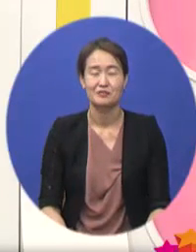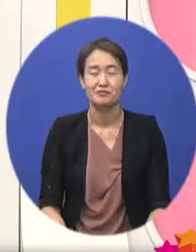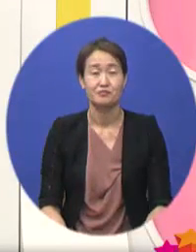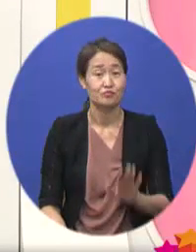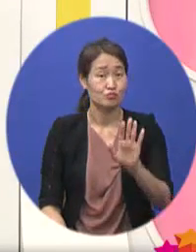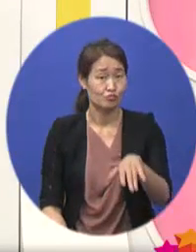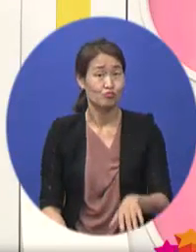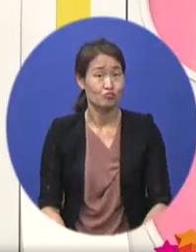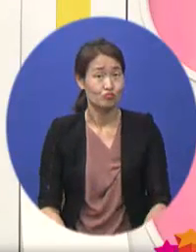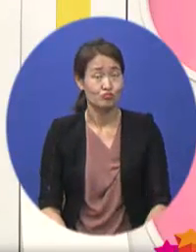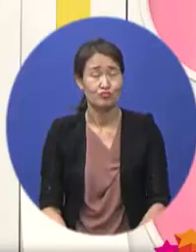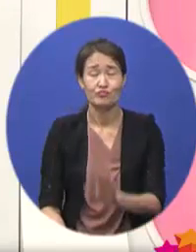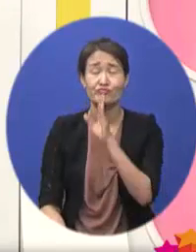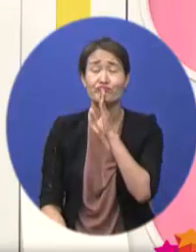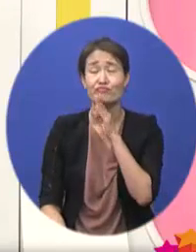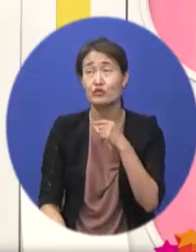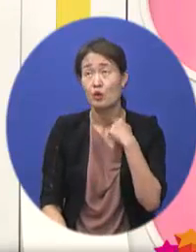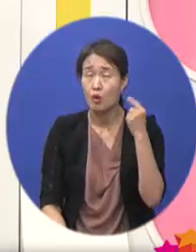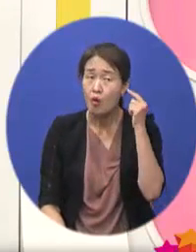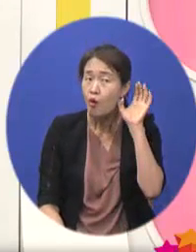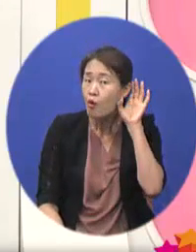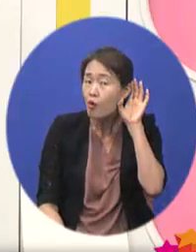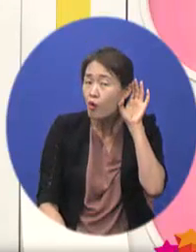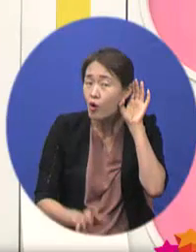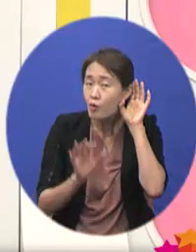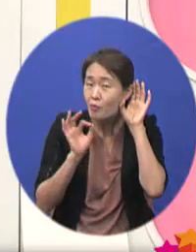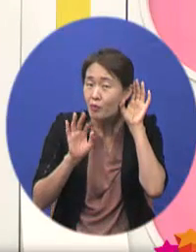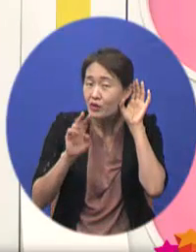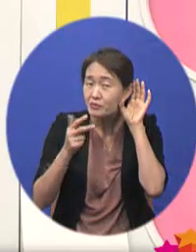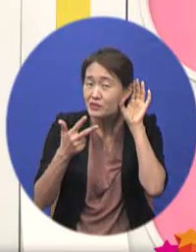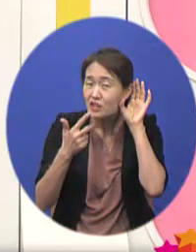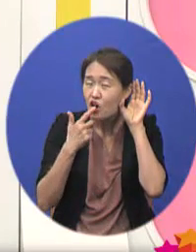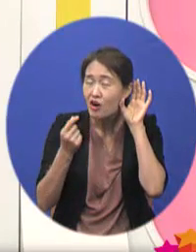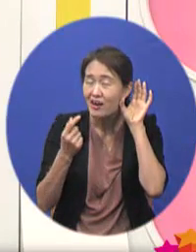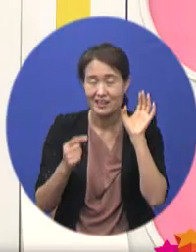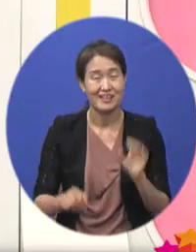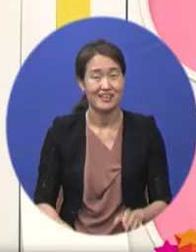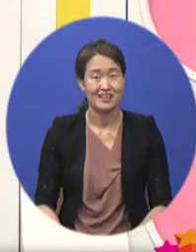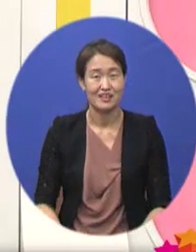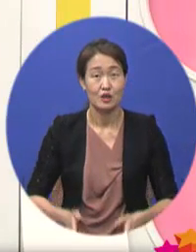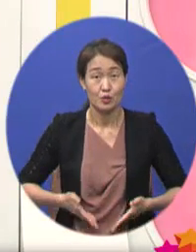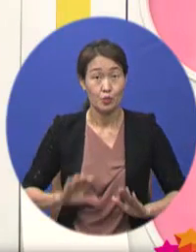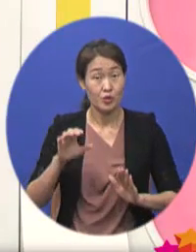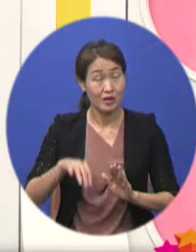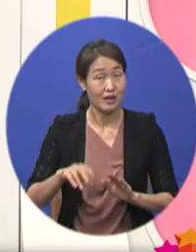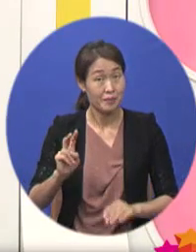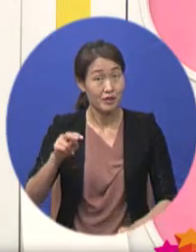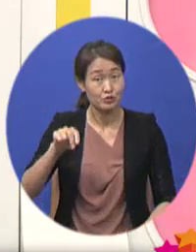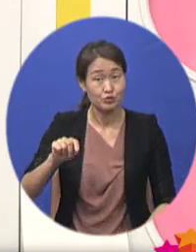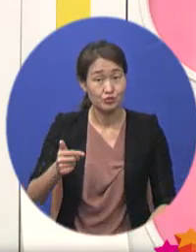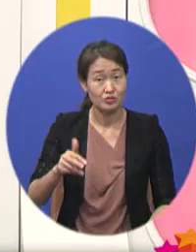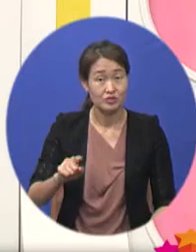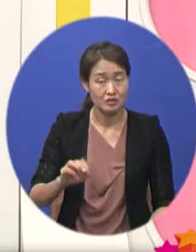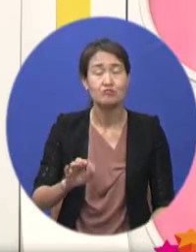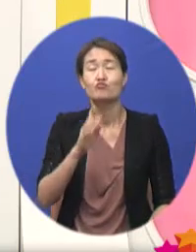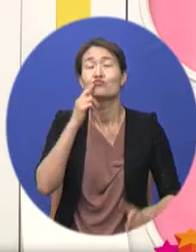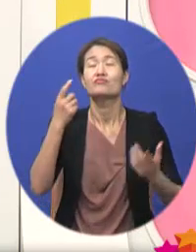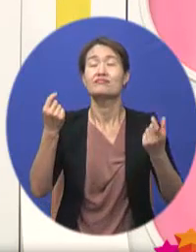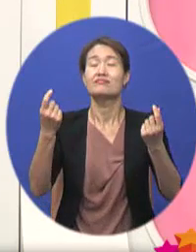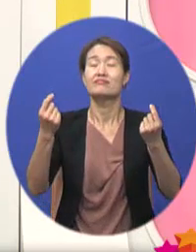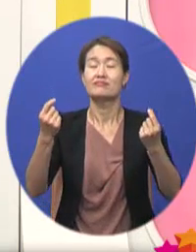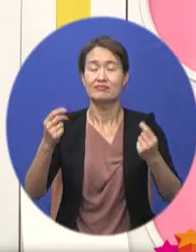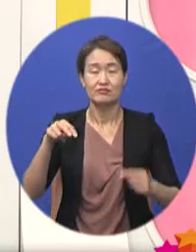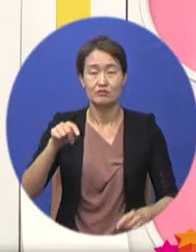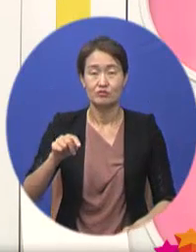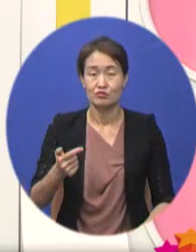네. 아, 진짜 목소리가 그렇게 들려요. 네, 감사합니다. 예, 순창이 고향이신가요? 예, 고향입니다. 예,